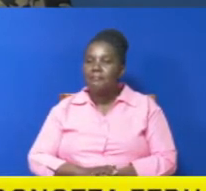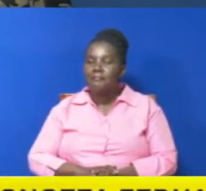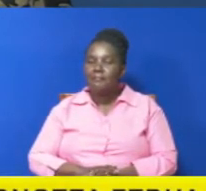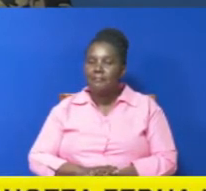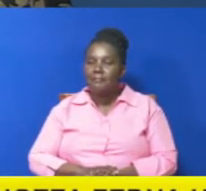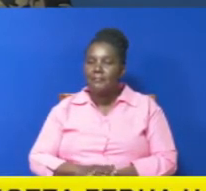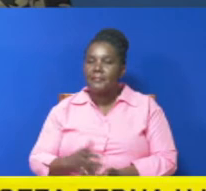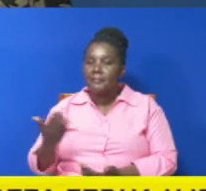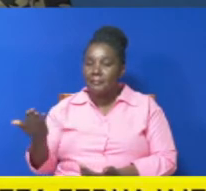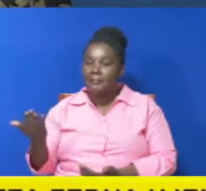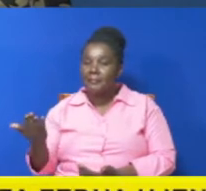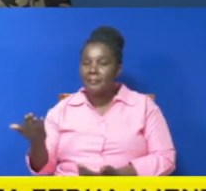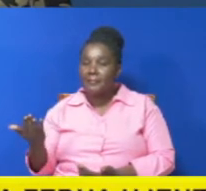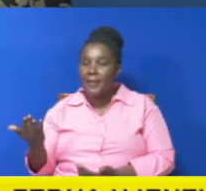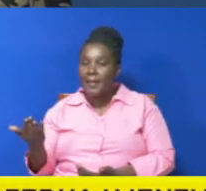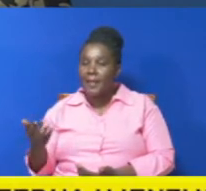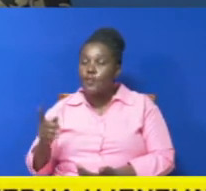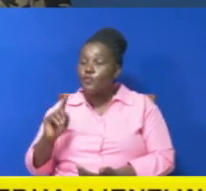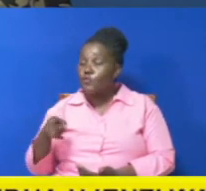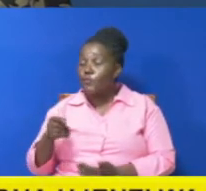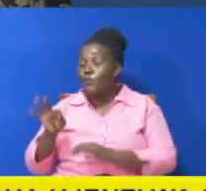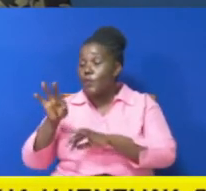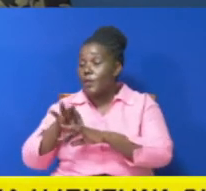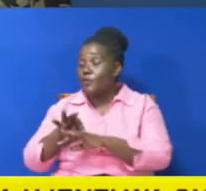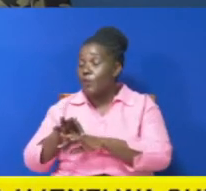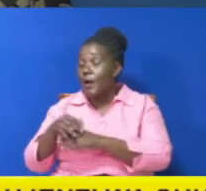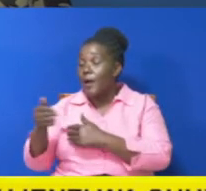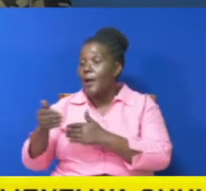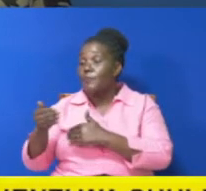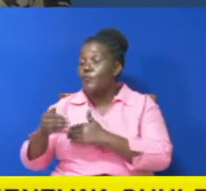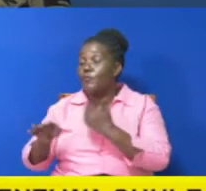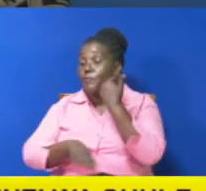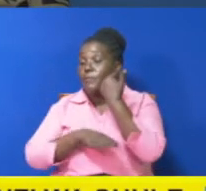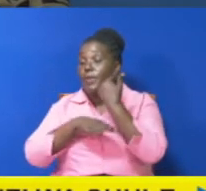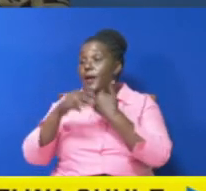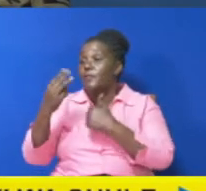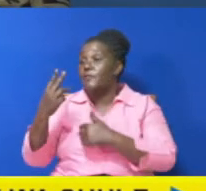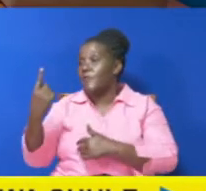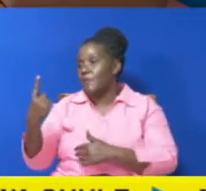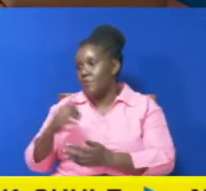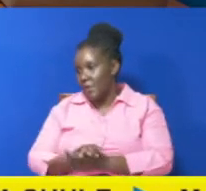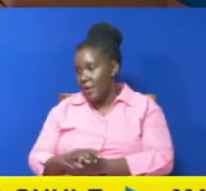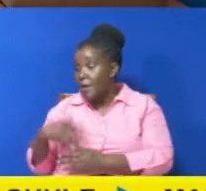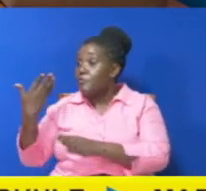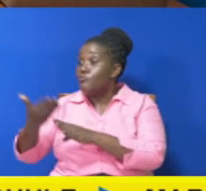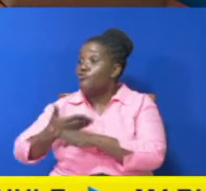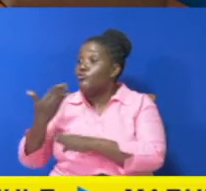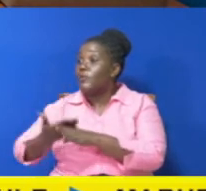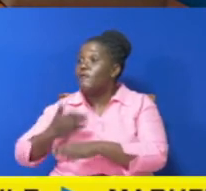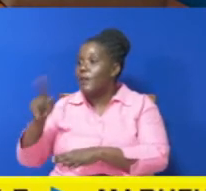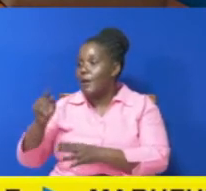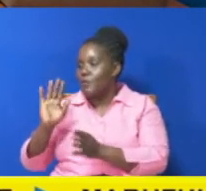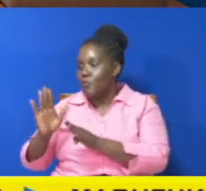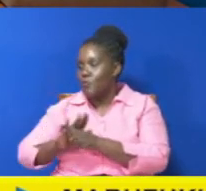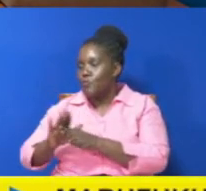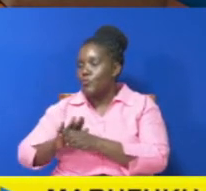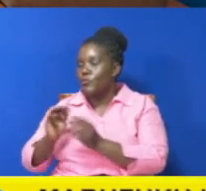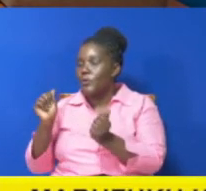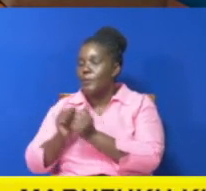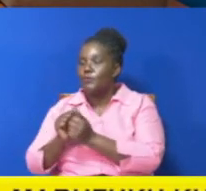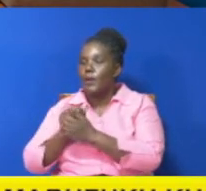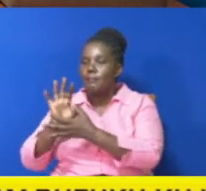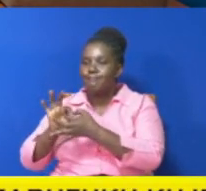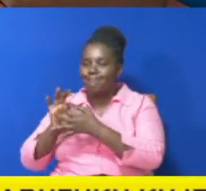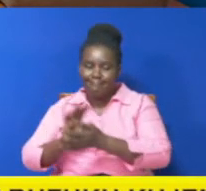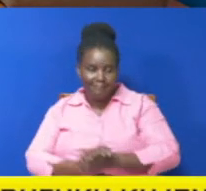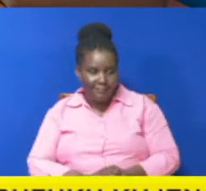ndoa takriban miaka 31. Kwa kiasi gani ana uzoefu wa masuala haya ya mahusiano? Naye